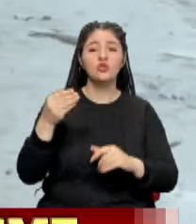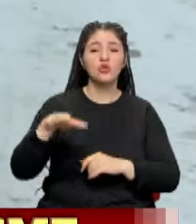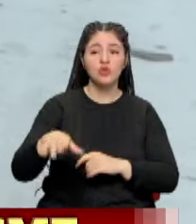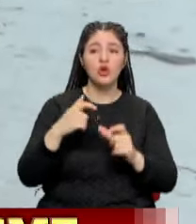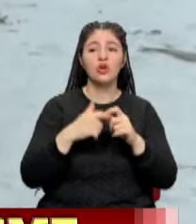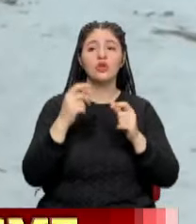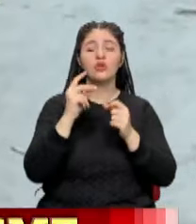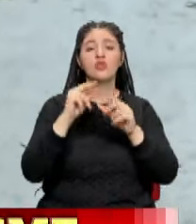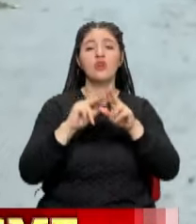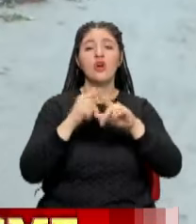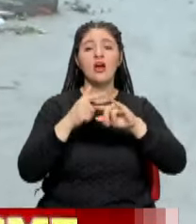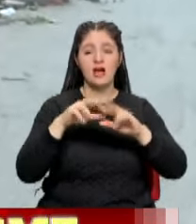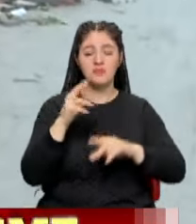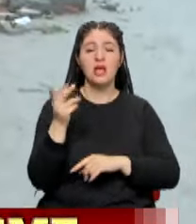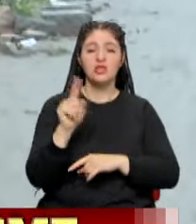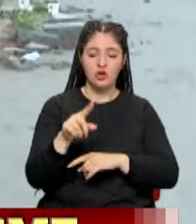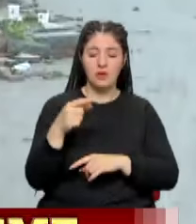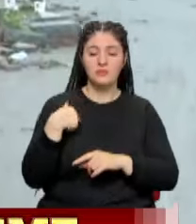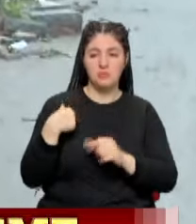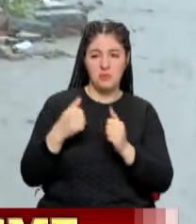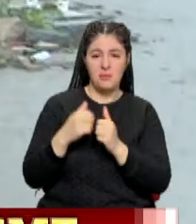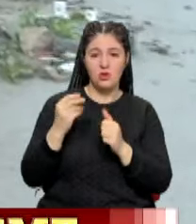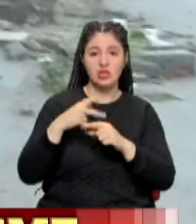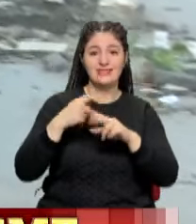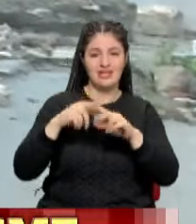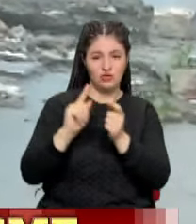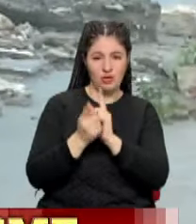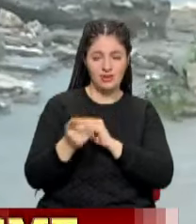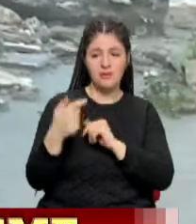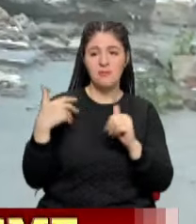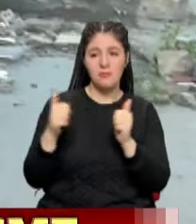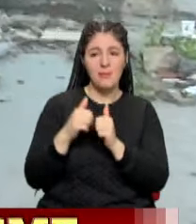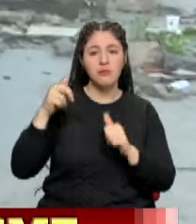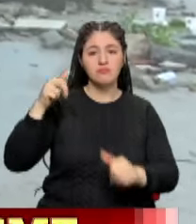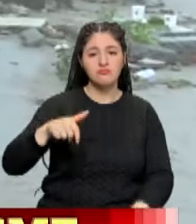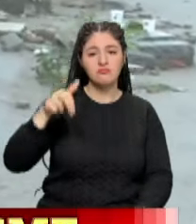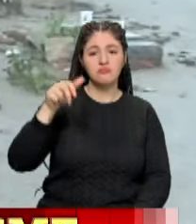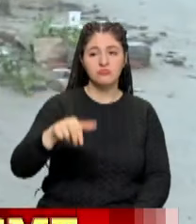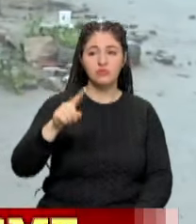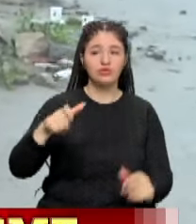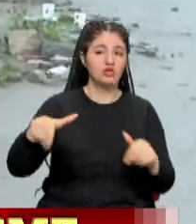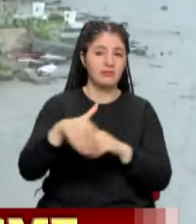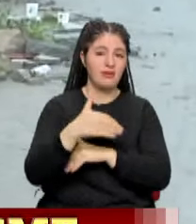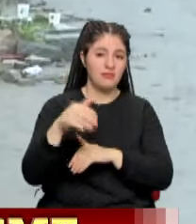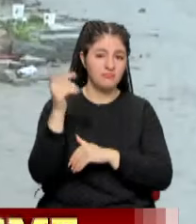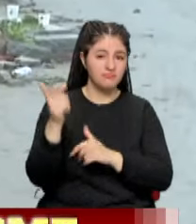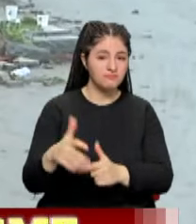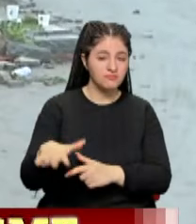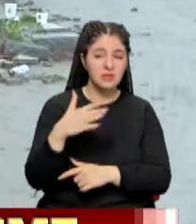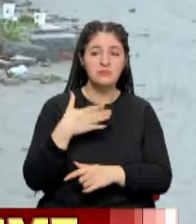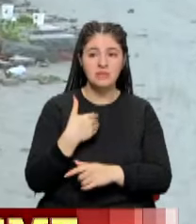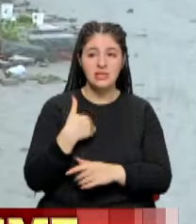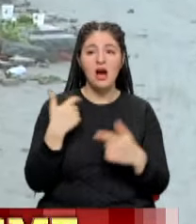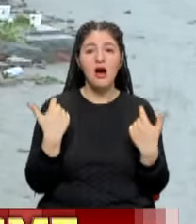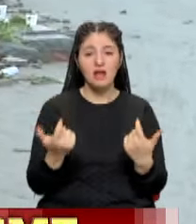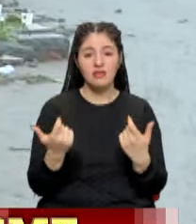Gökhan Zan birazdan Çalar Saat'te olacak ve birlikte dolaşacağız aslında bu caddeyi ve bize Hatay'ı,